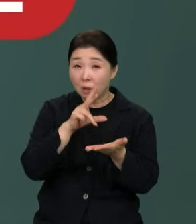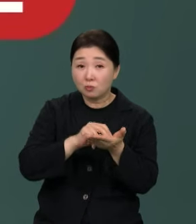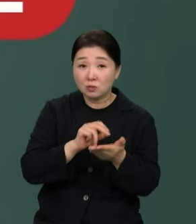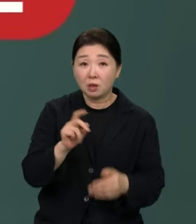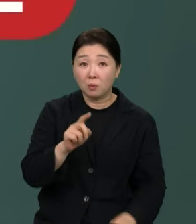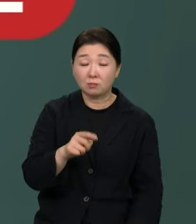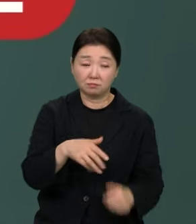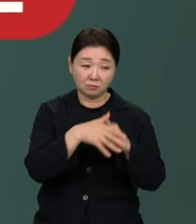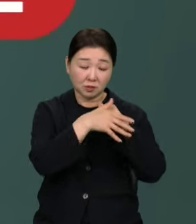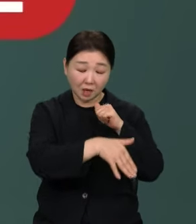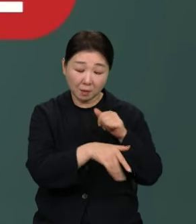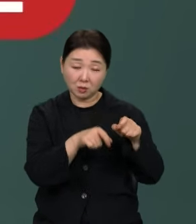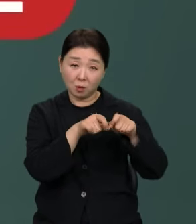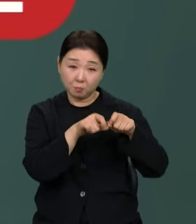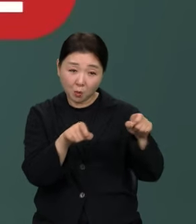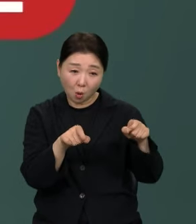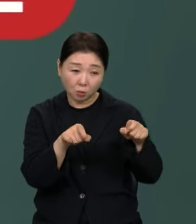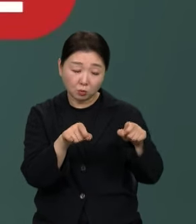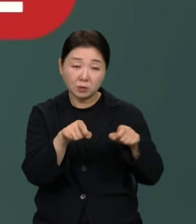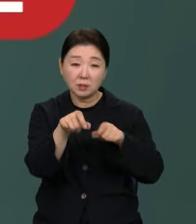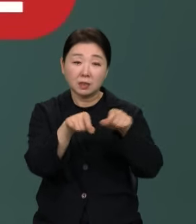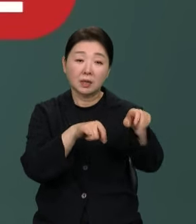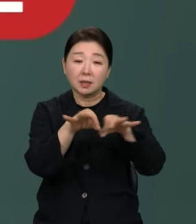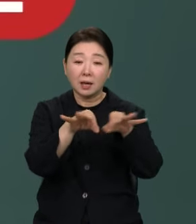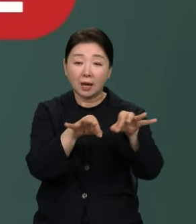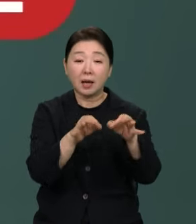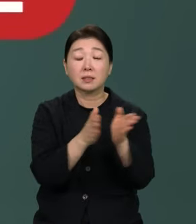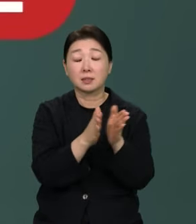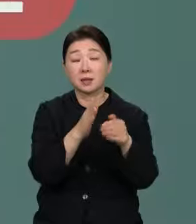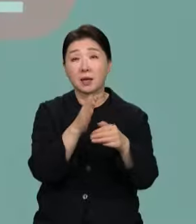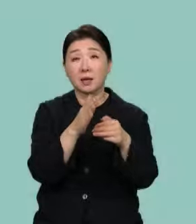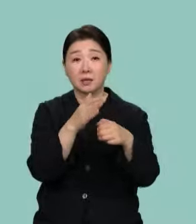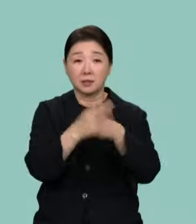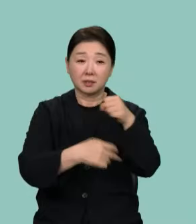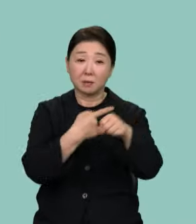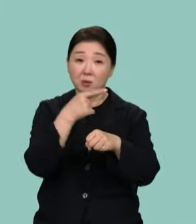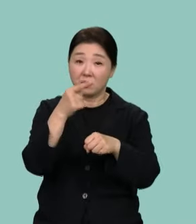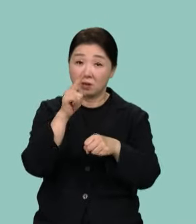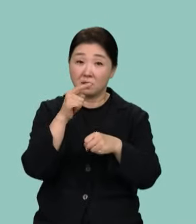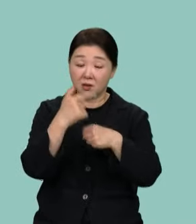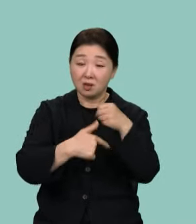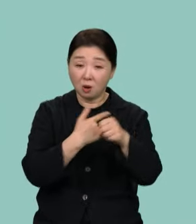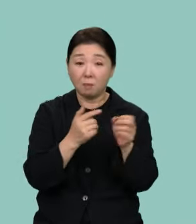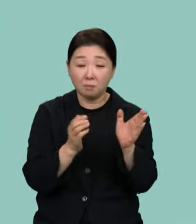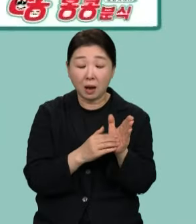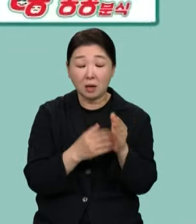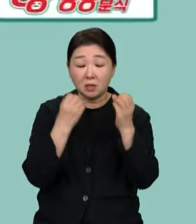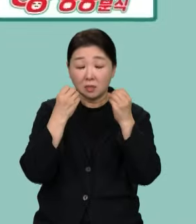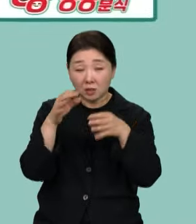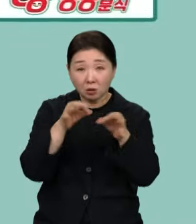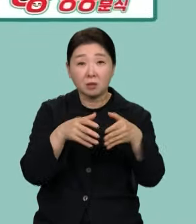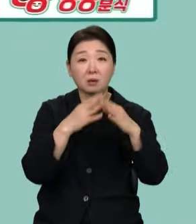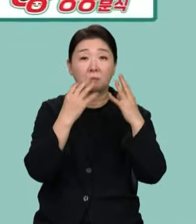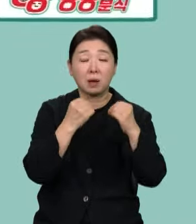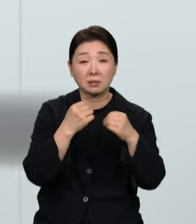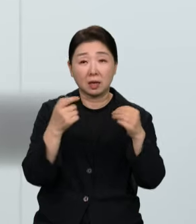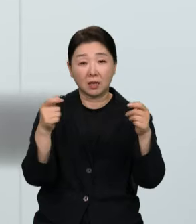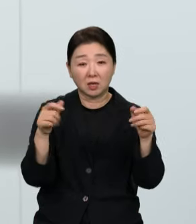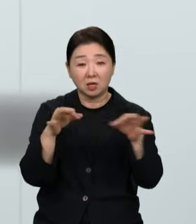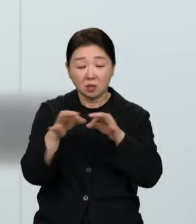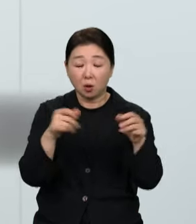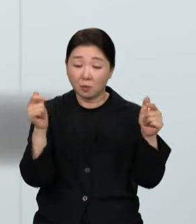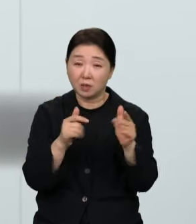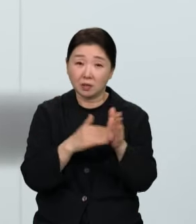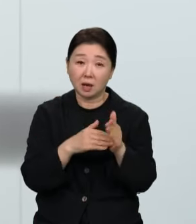가맹점의 평균 존속기간이 3.1년이란 주장에 대해 반박했습니다. 신생 브랜드가 많아 영업기간이 3년으로 짧은 거지